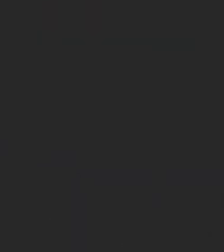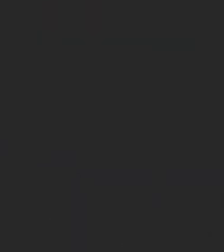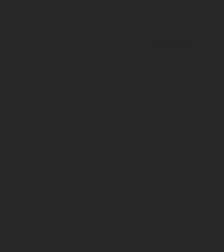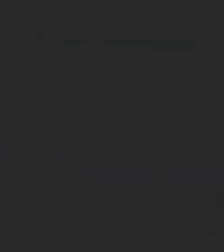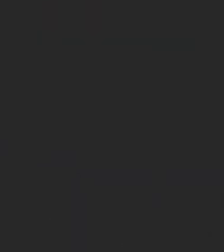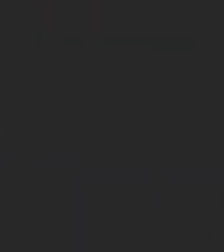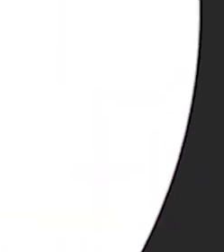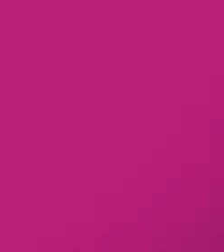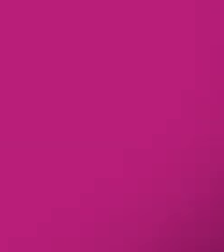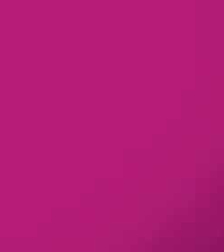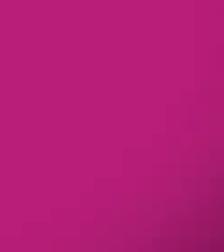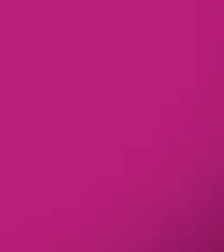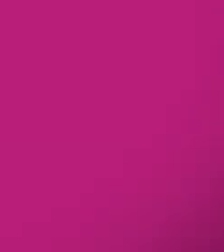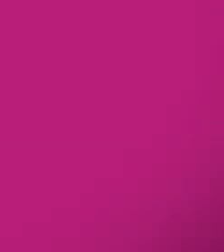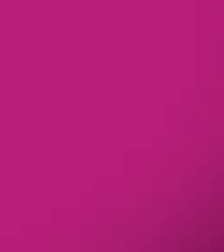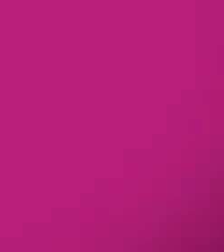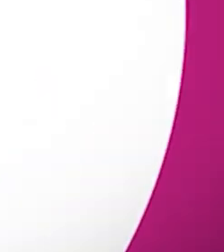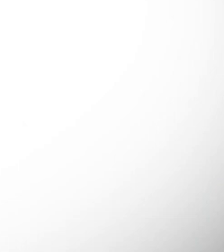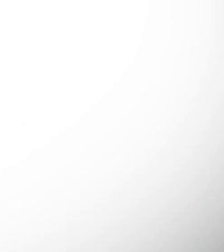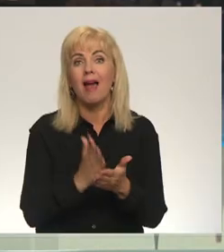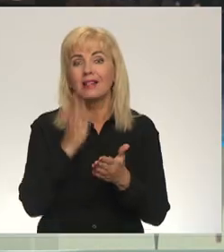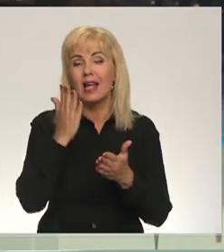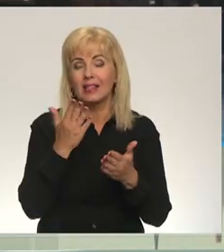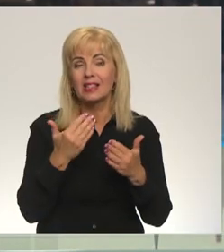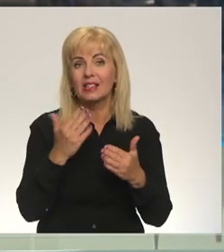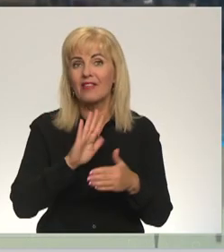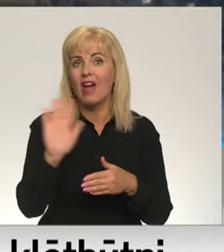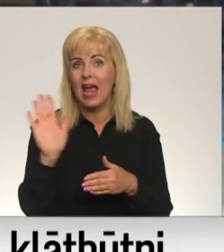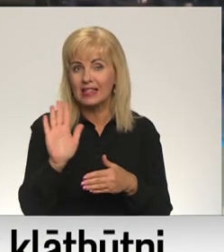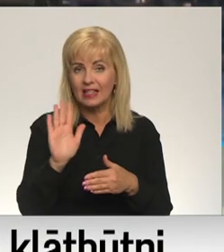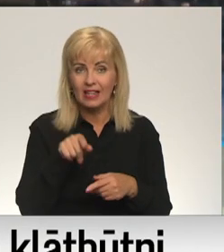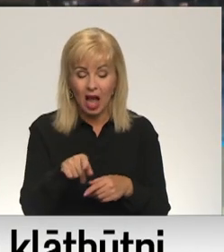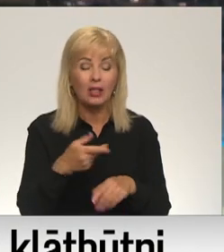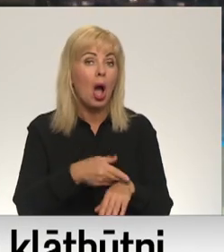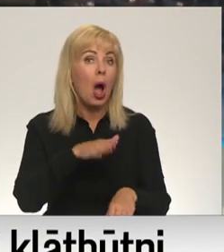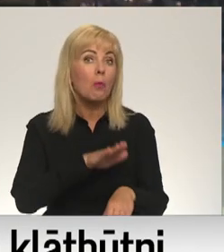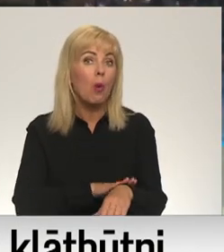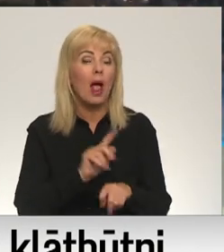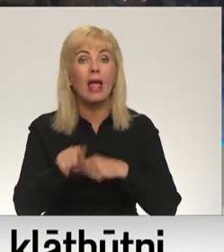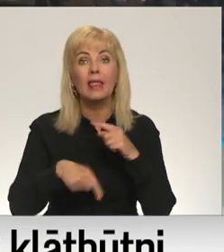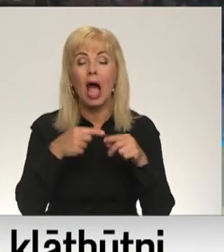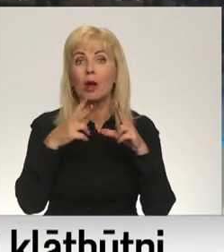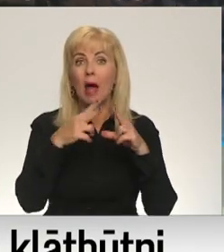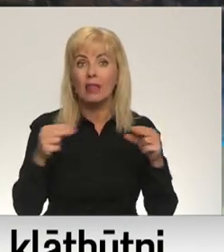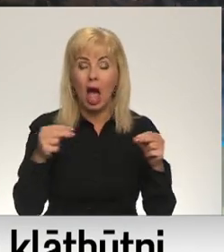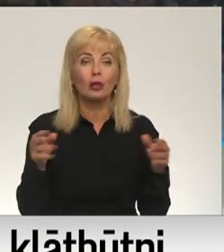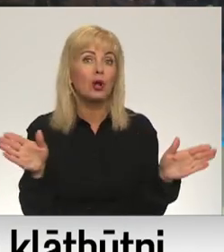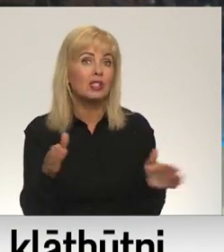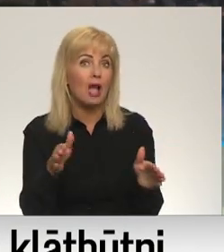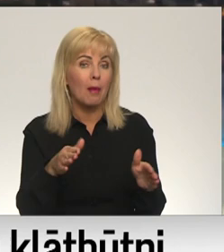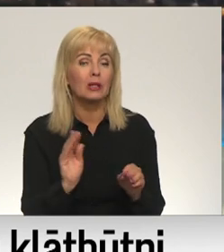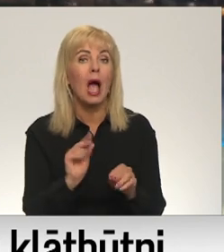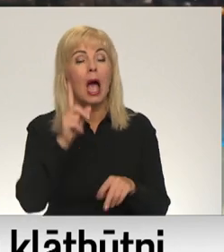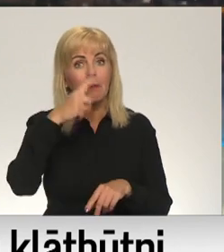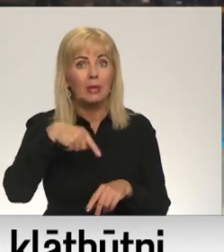Re, viss ēters ir te! Arī Polija nākamajā NATO samitā prasīs izvietot vairāk